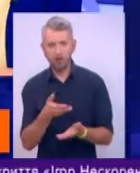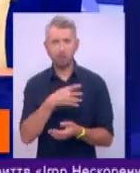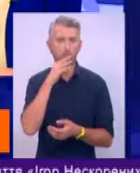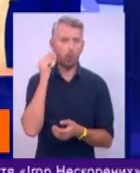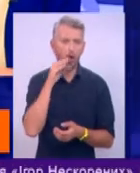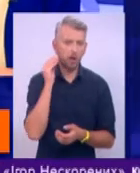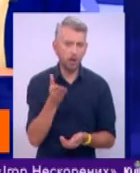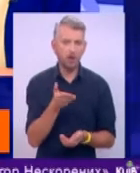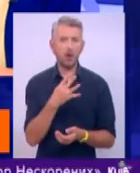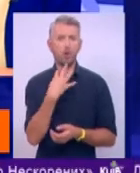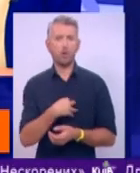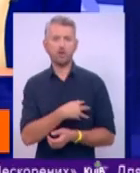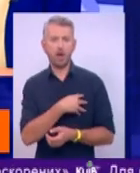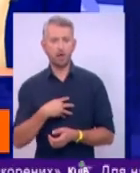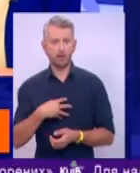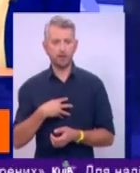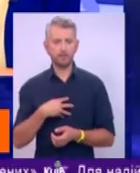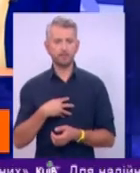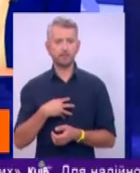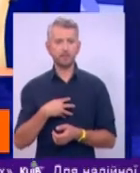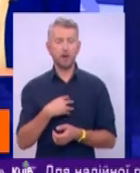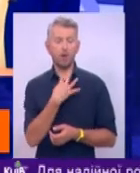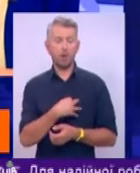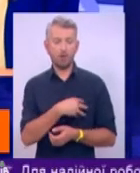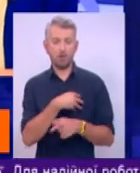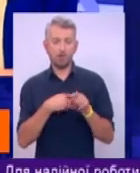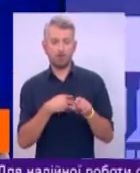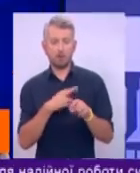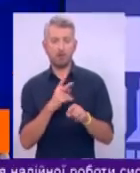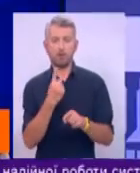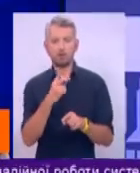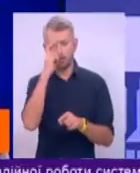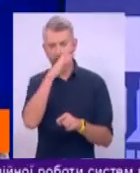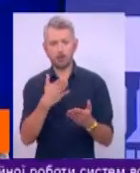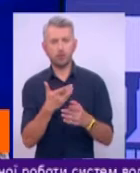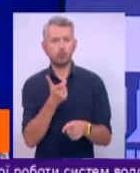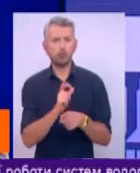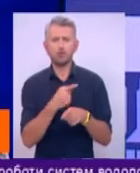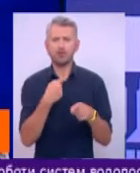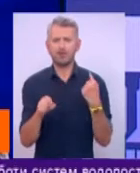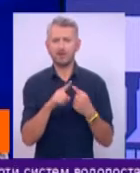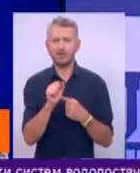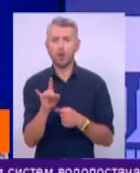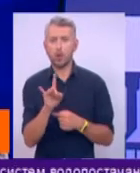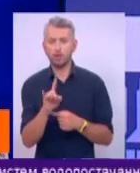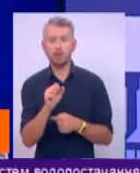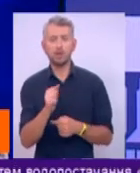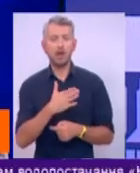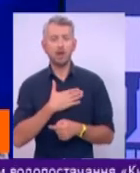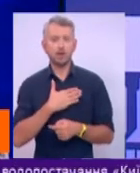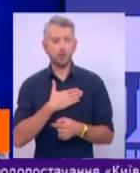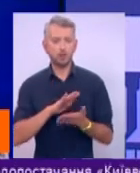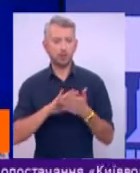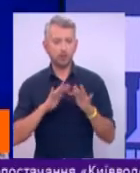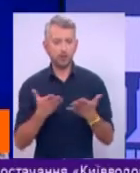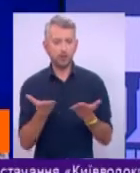Болгарія, запровадила Хорватія. Хорватія взагалі як одна з країн, якою ми дуже різні за розмірами, але за нашою якби